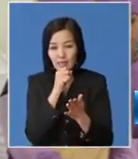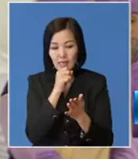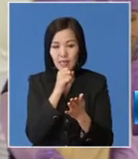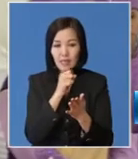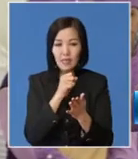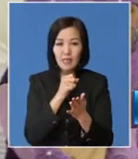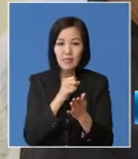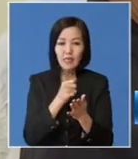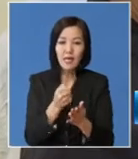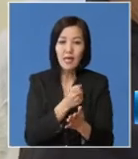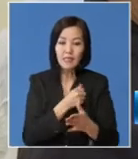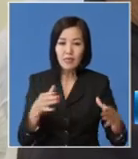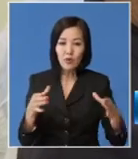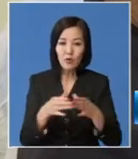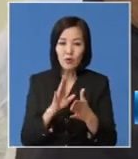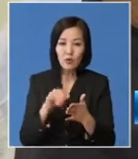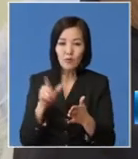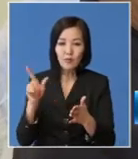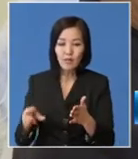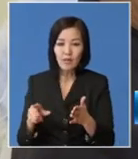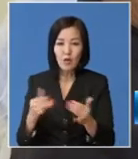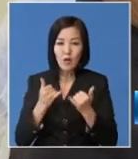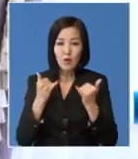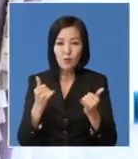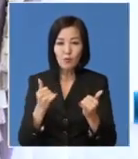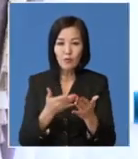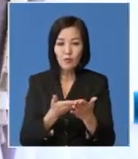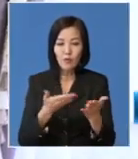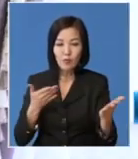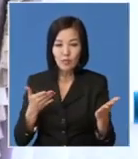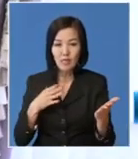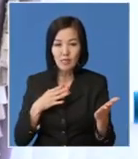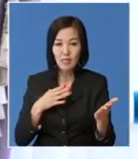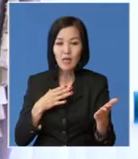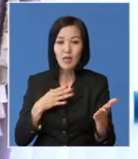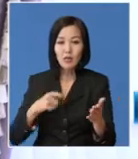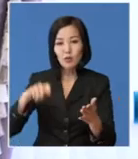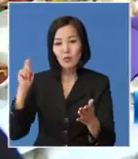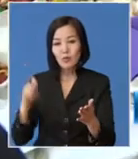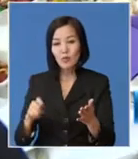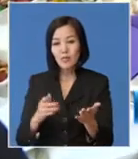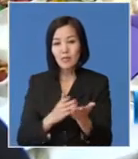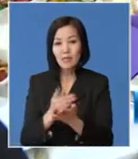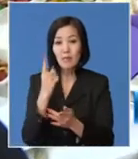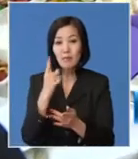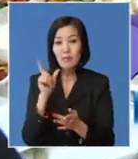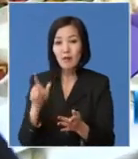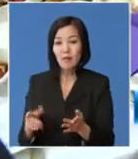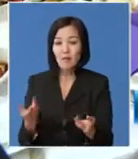мен әскери құрылымдар басшыларына құрмет көрсетілді. Ал көзі тірі соғыс ардагері ауданда бүгінге бір-ақ адам